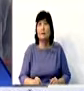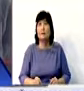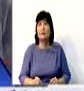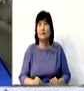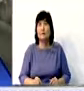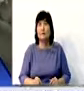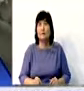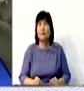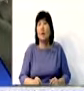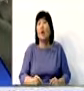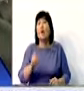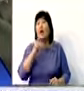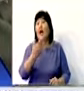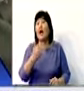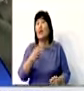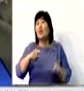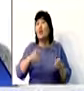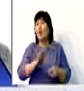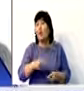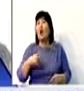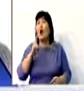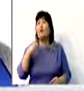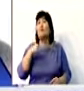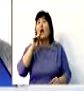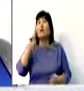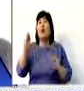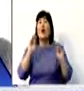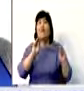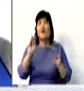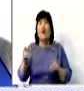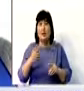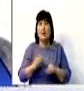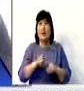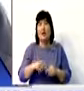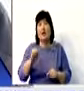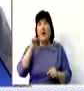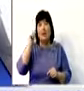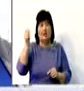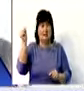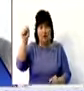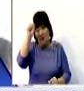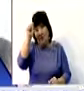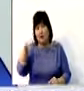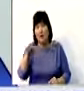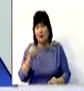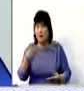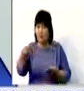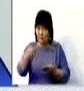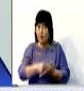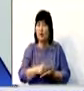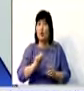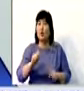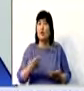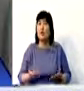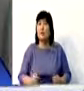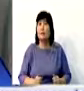золото пока они не были пойманы кого только мы не подозревали взяли грех на душу пусть возместят нам ущерб холмс